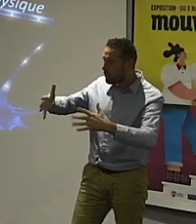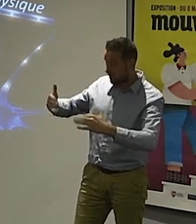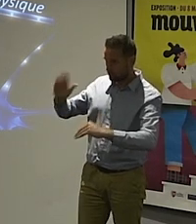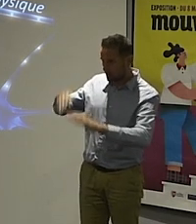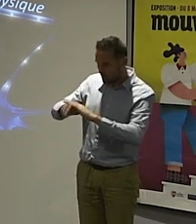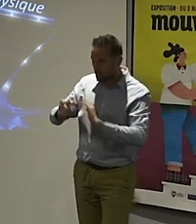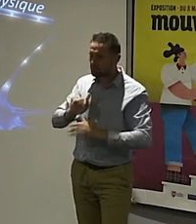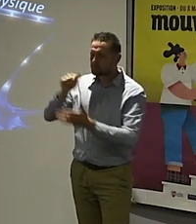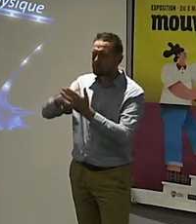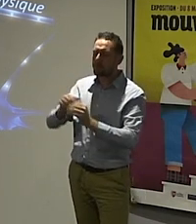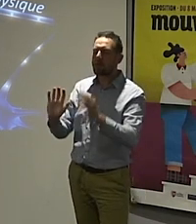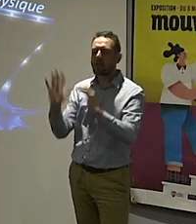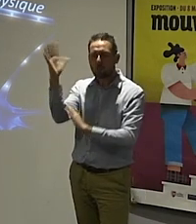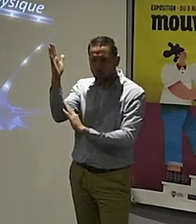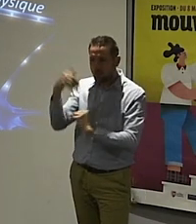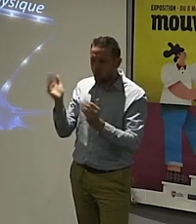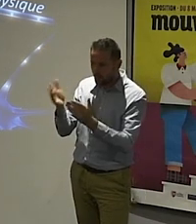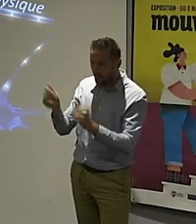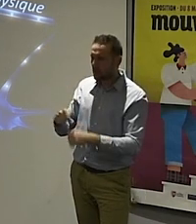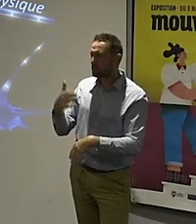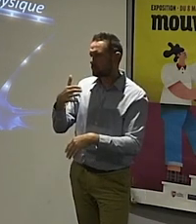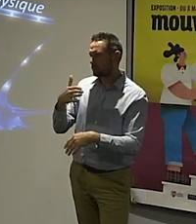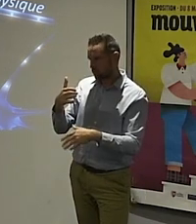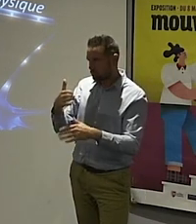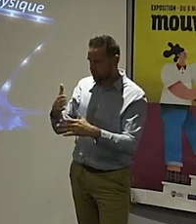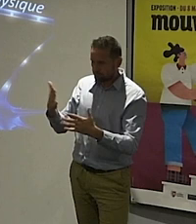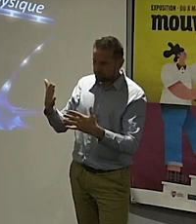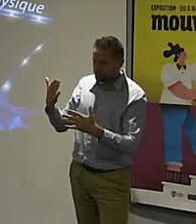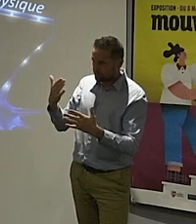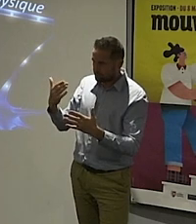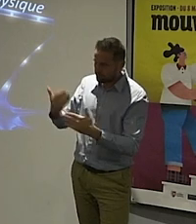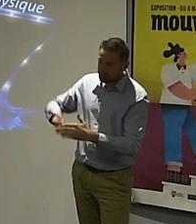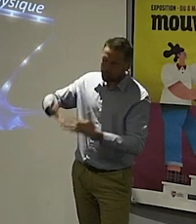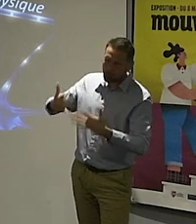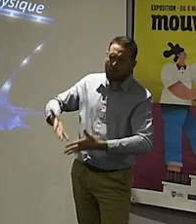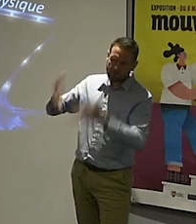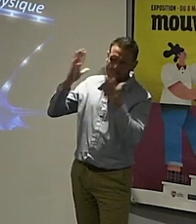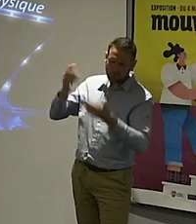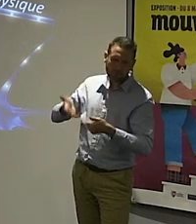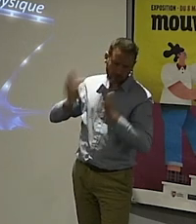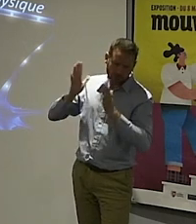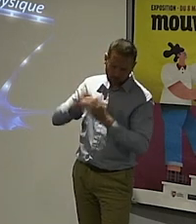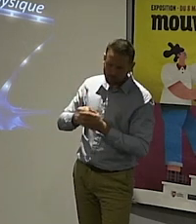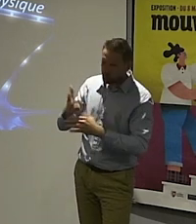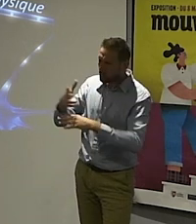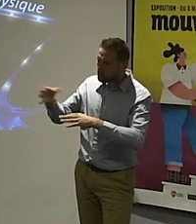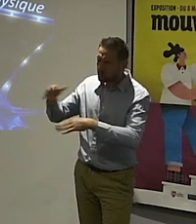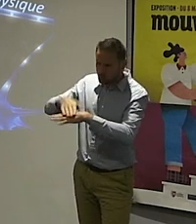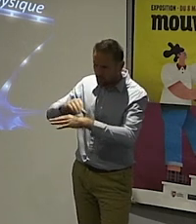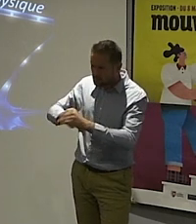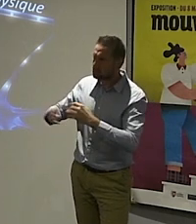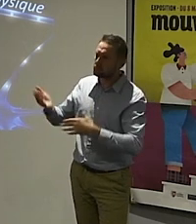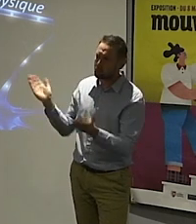hospitalisée à l'hôpital Labourie durant 3 semaines. Ça fait plus de 10 ans, hein, voilà, ça fait plus de 10 ans maintenant. J'ai été hospitalisée 3 semaines à l'hôpital